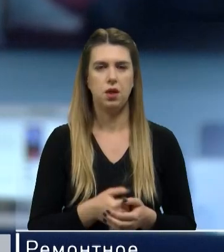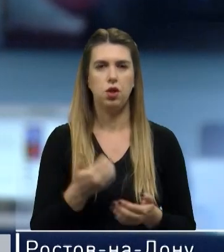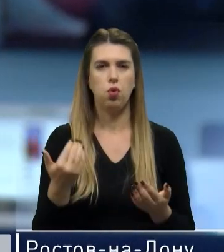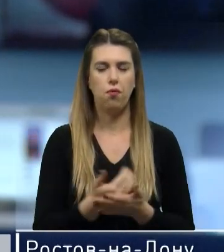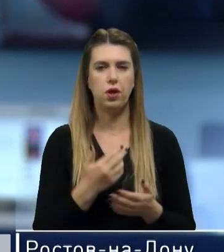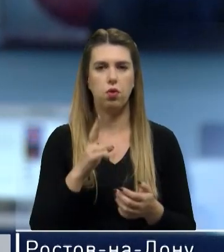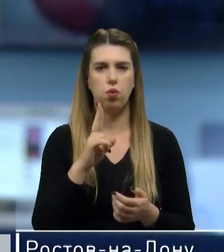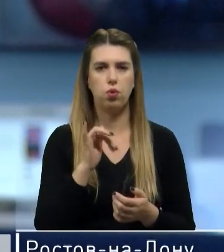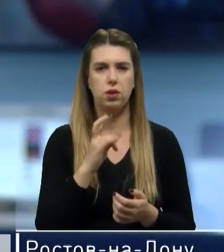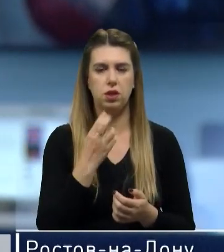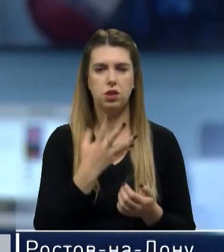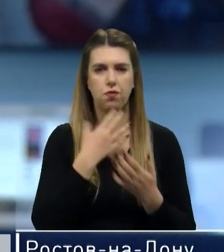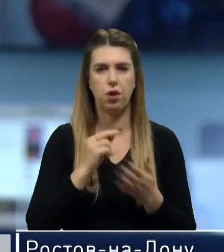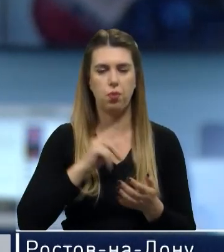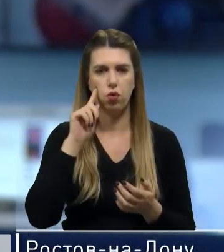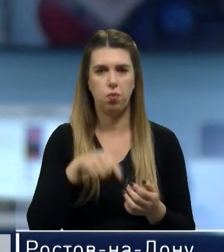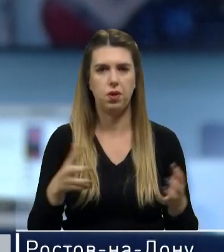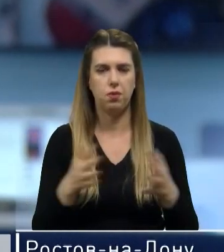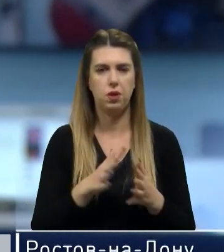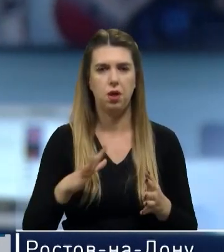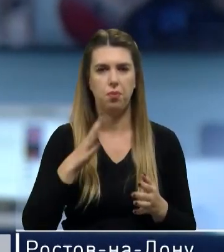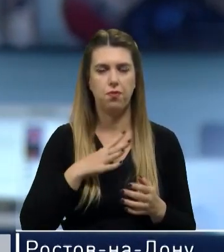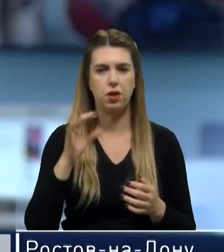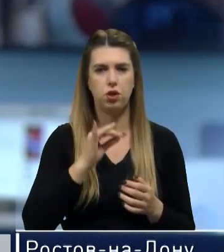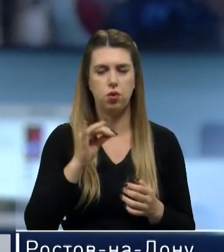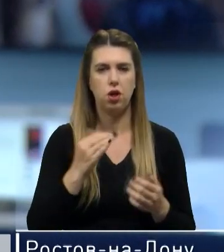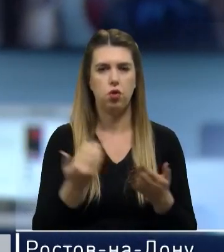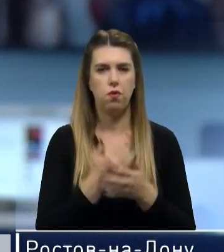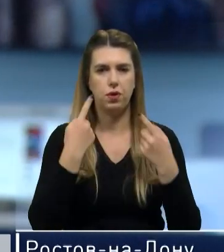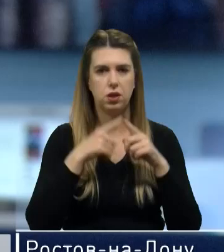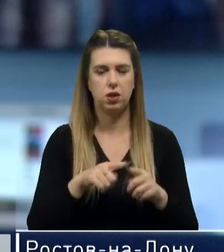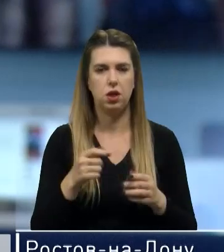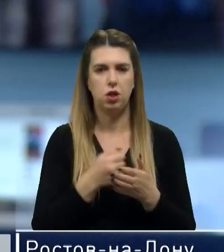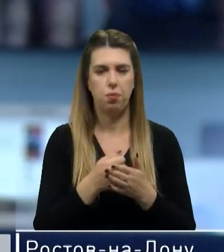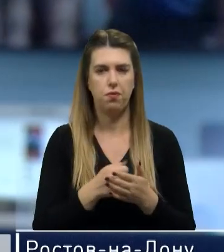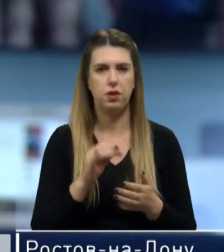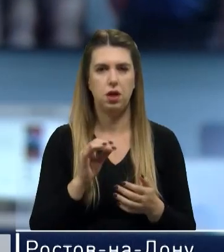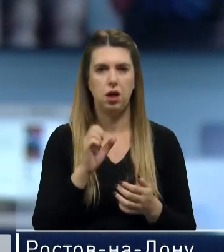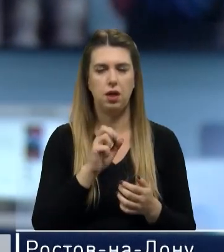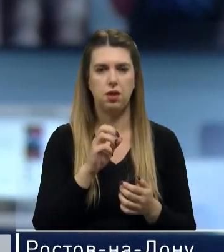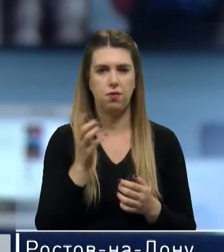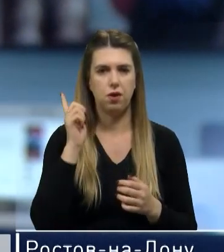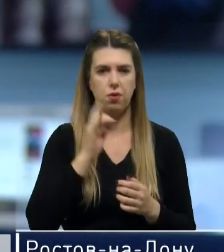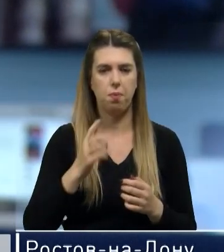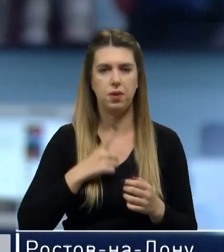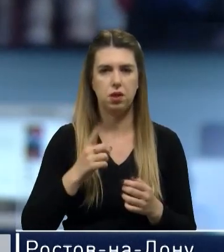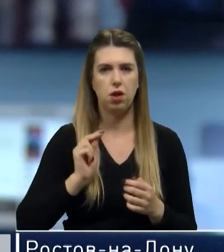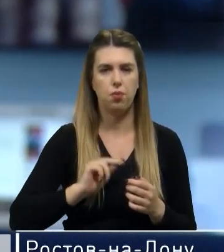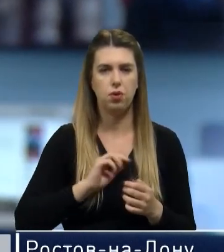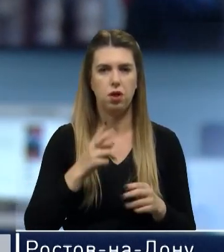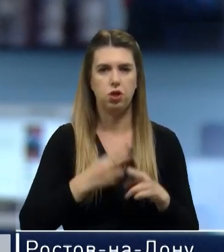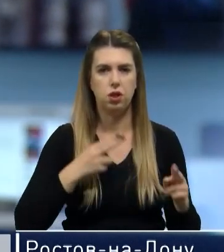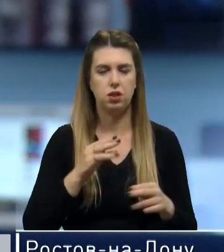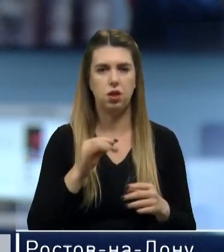Современные кузнецы в своей работе умело сочетают былые традиции и новые технические достижения. А в древние времена мастерам работы с